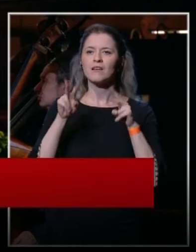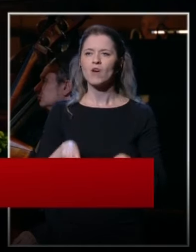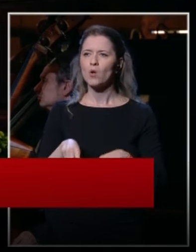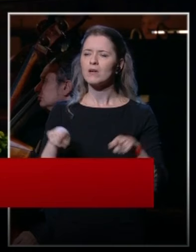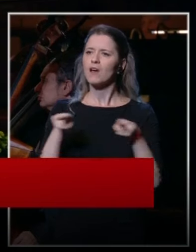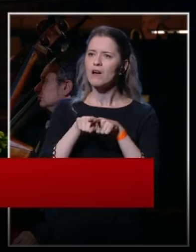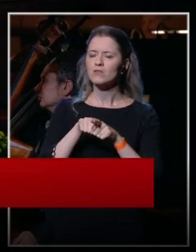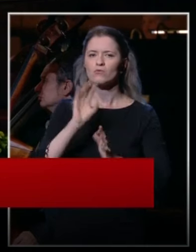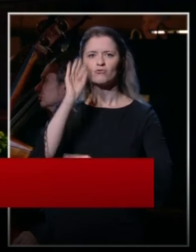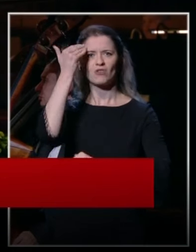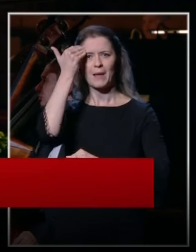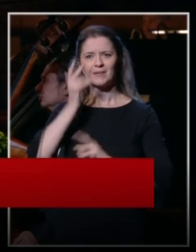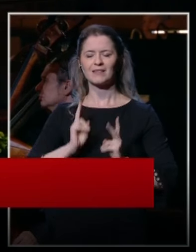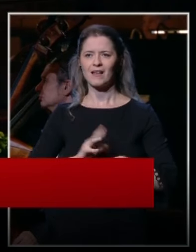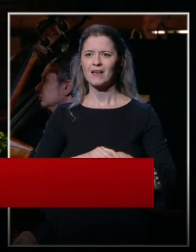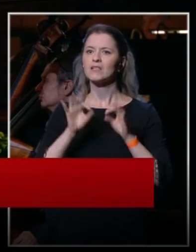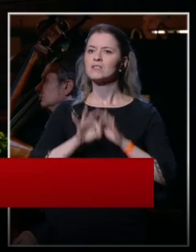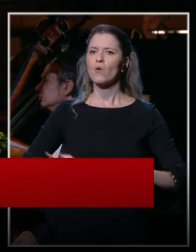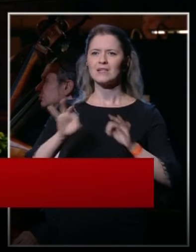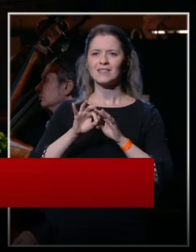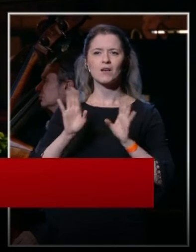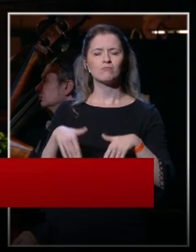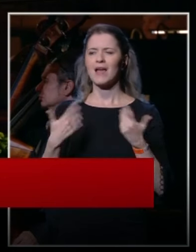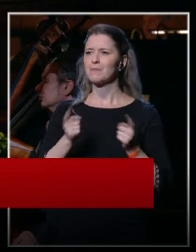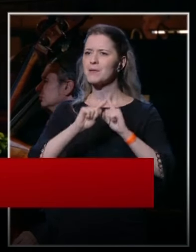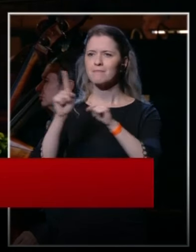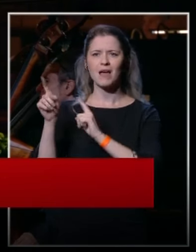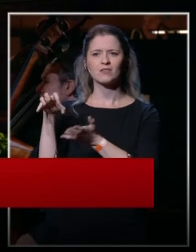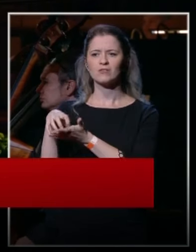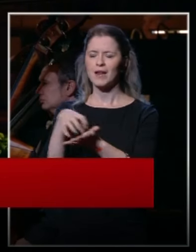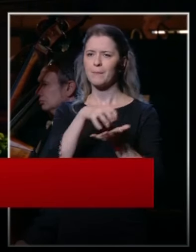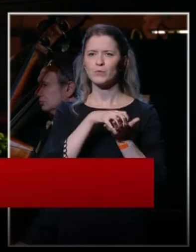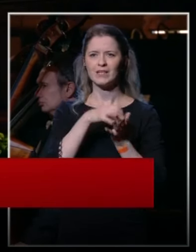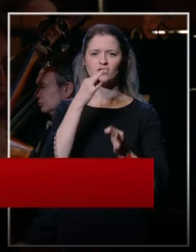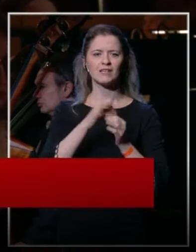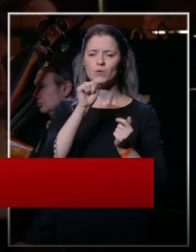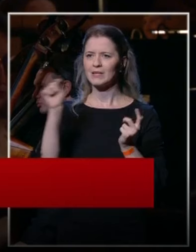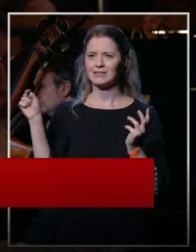emlékeket ébreszthetnek az ország bármely más településén történtek.